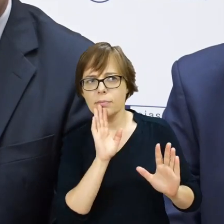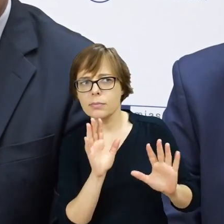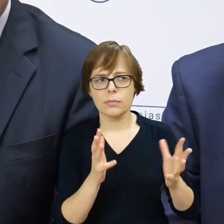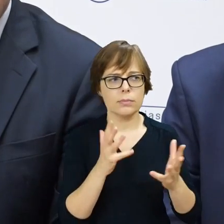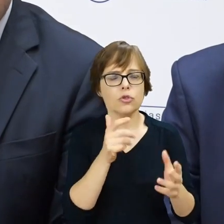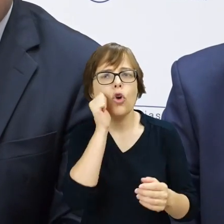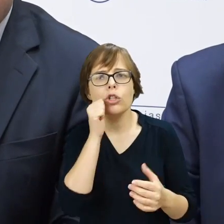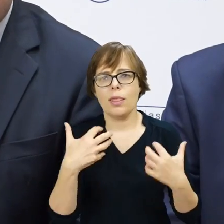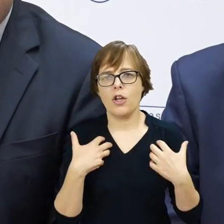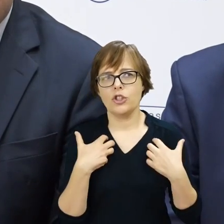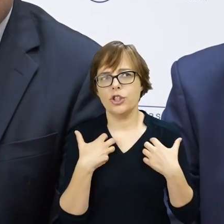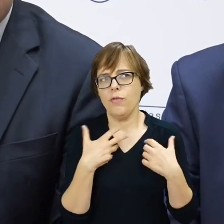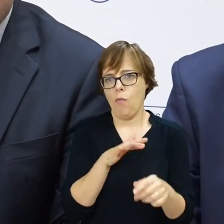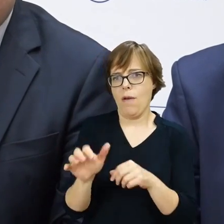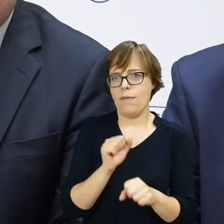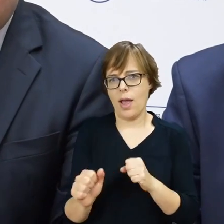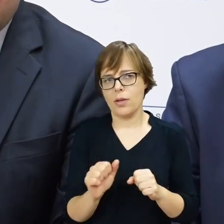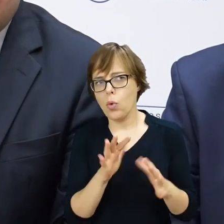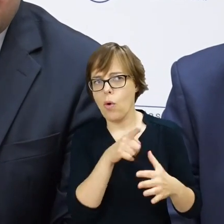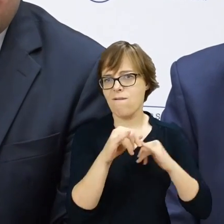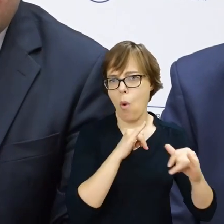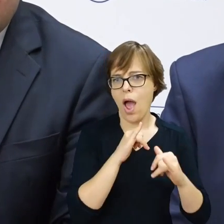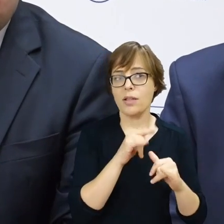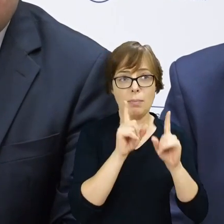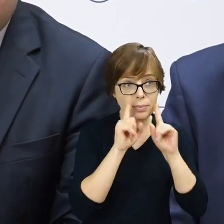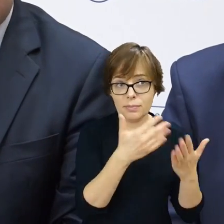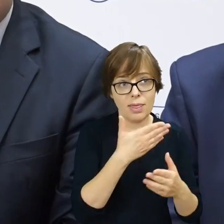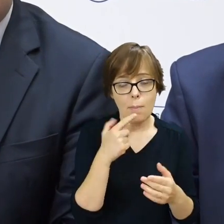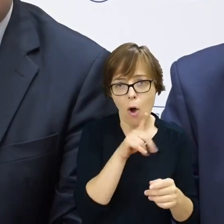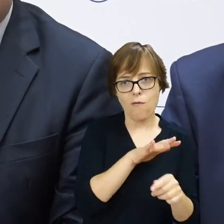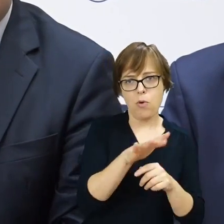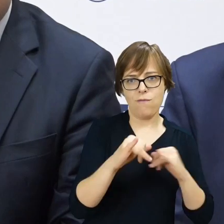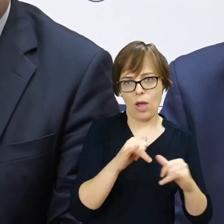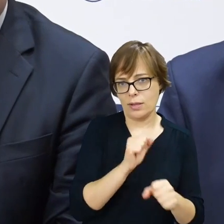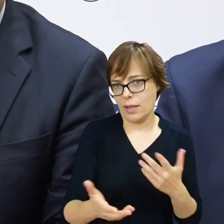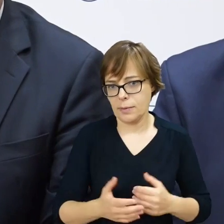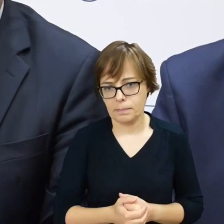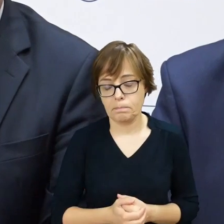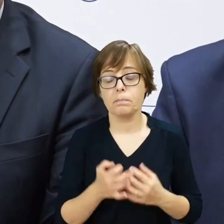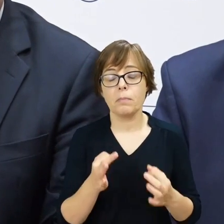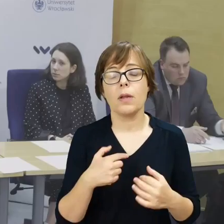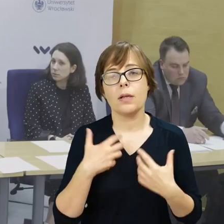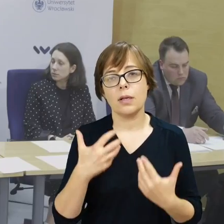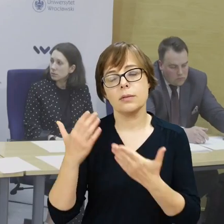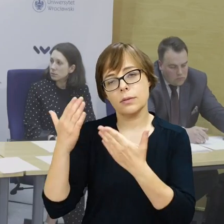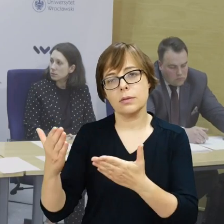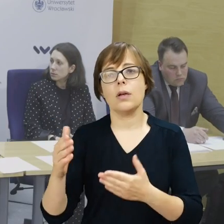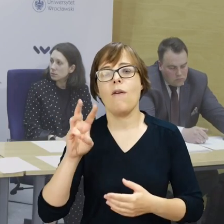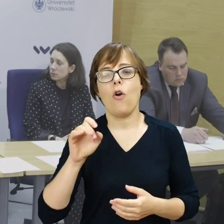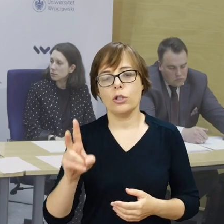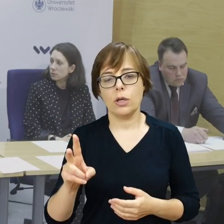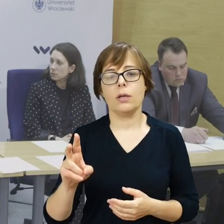codzienne życie. I w związku z tym chciałbym teraz przekazać głos Wojciechowi Klickiemu z Panoptykonu,